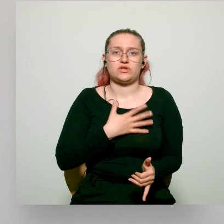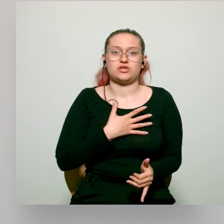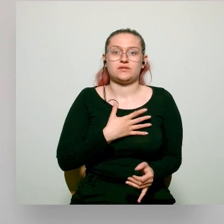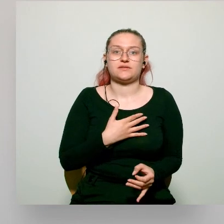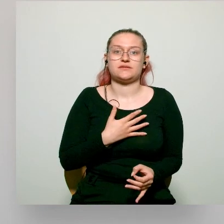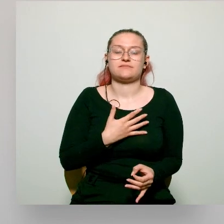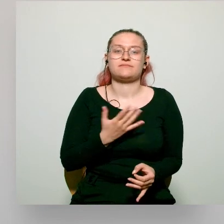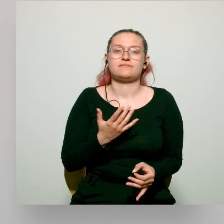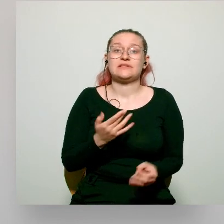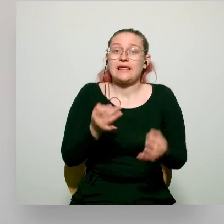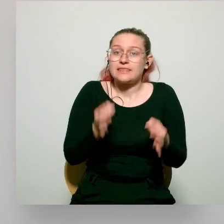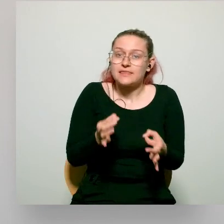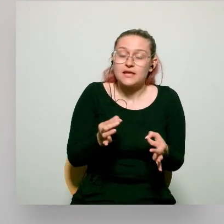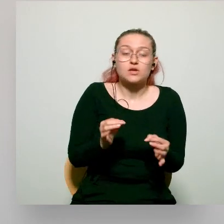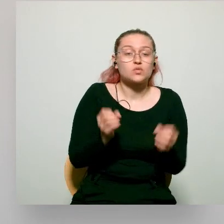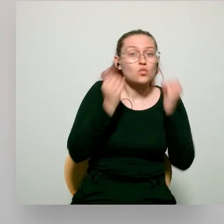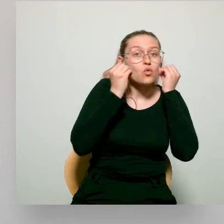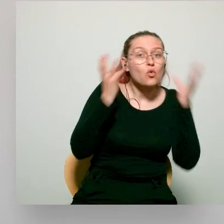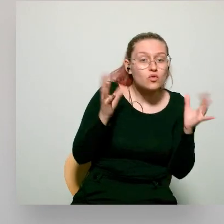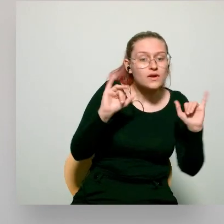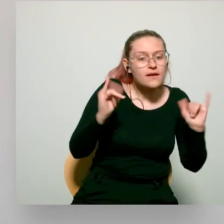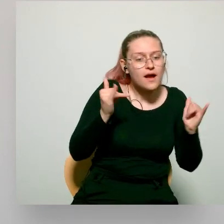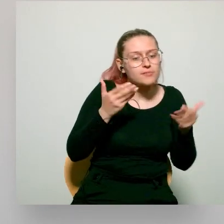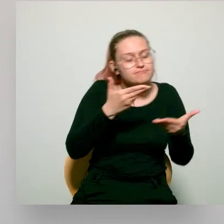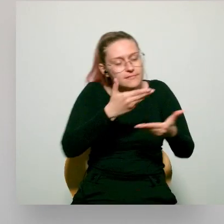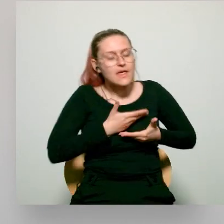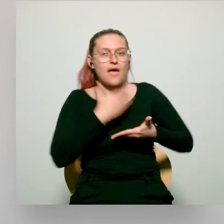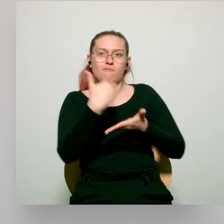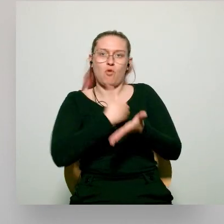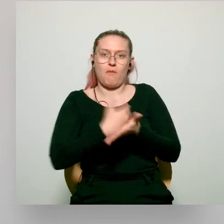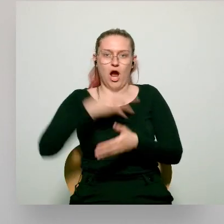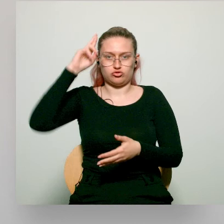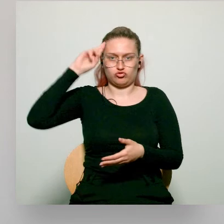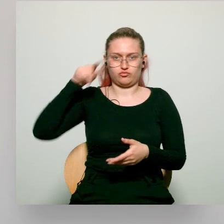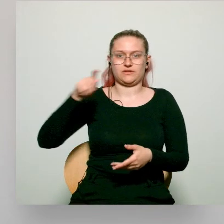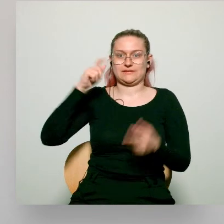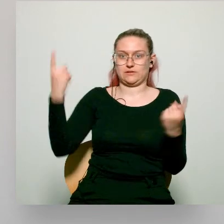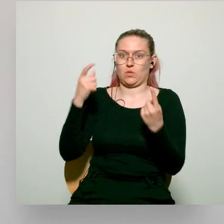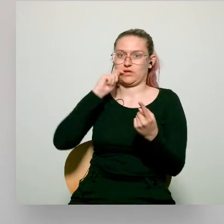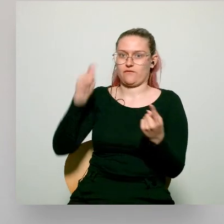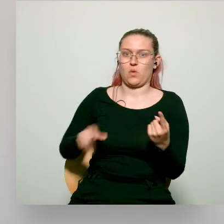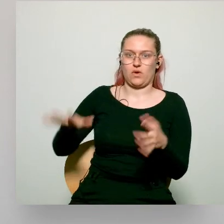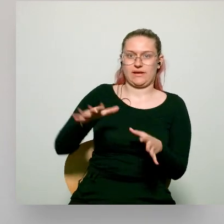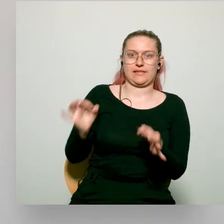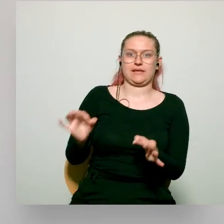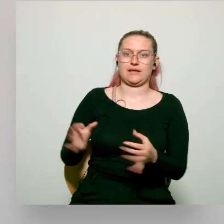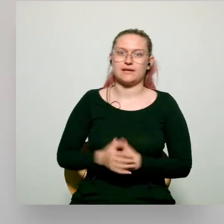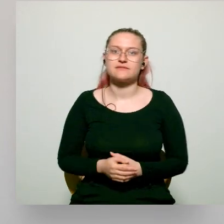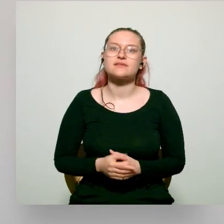no właśnie przyszłość, no patrzeć z nadzieją na nią, czy przeciwnie, na ile bardziej dominują jakieś